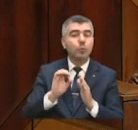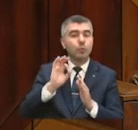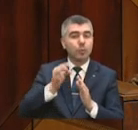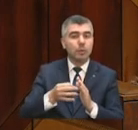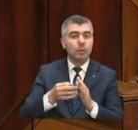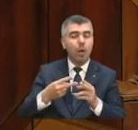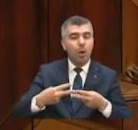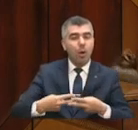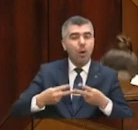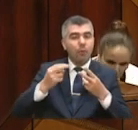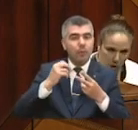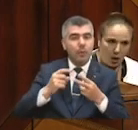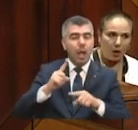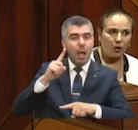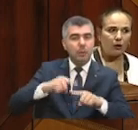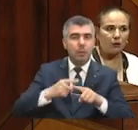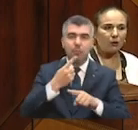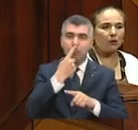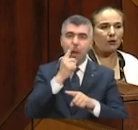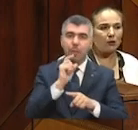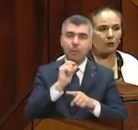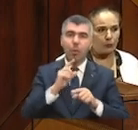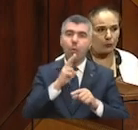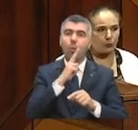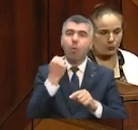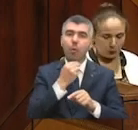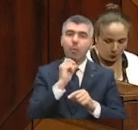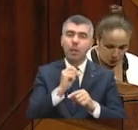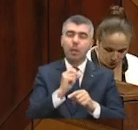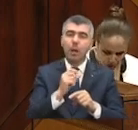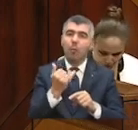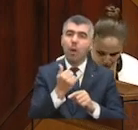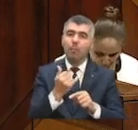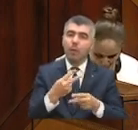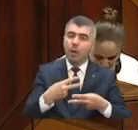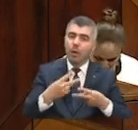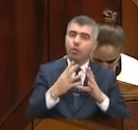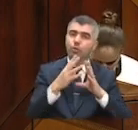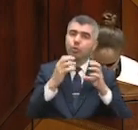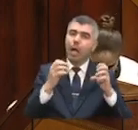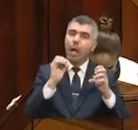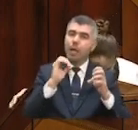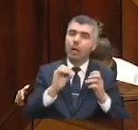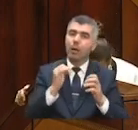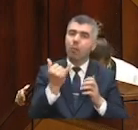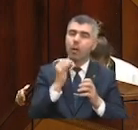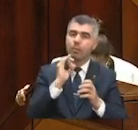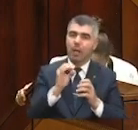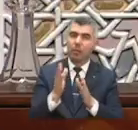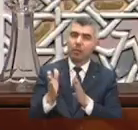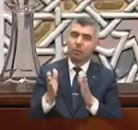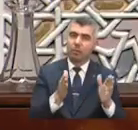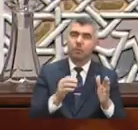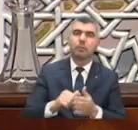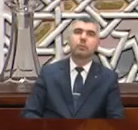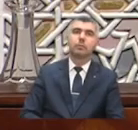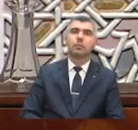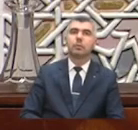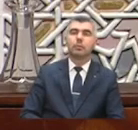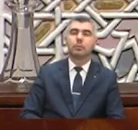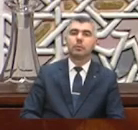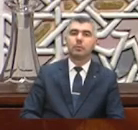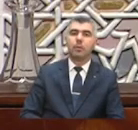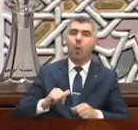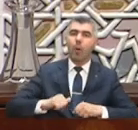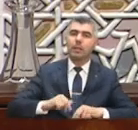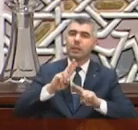ايجابي. ومنين يكون رفض ديال مقترح قانون يكون على اسس صحيحه، ماشي رفض من اجل رفض وفق. شكرا السيد الوزير،